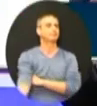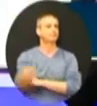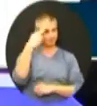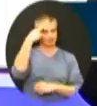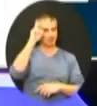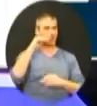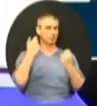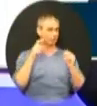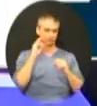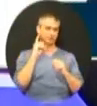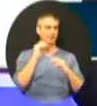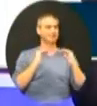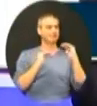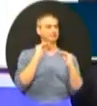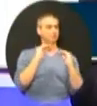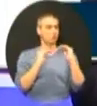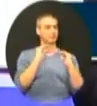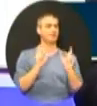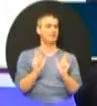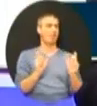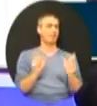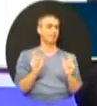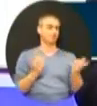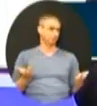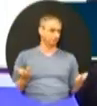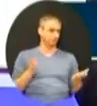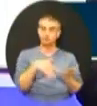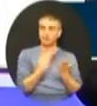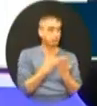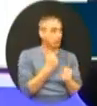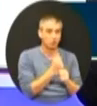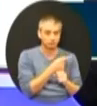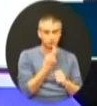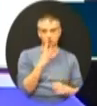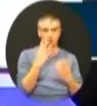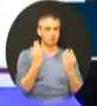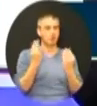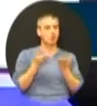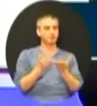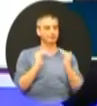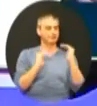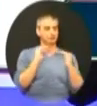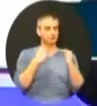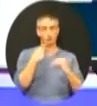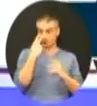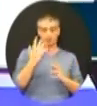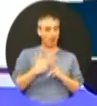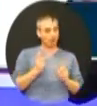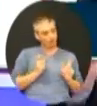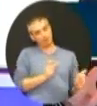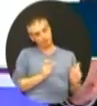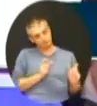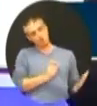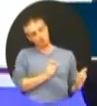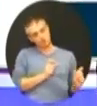איזונים ובלמים מה שאני חושב שההצעה הזו עושה יותר רמת לאיזו כי אנחנו רואים בלמים ובלמים